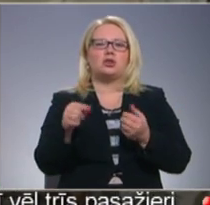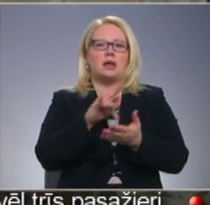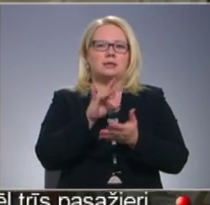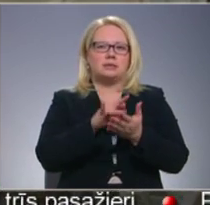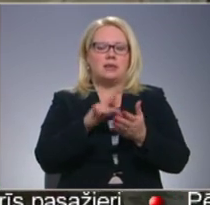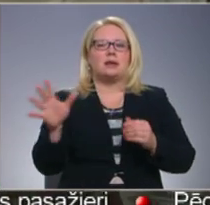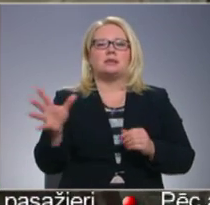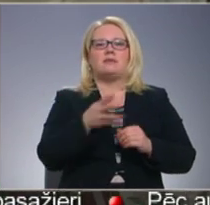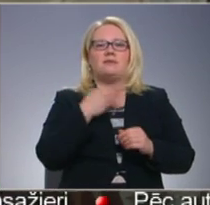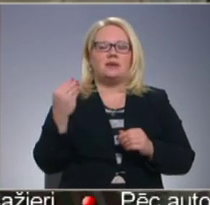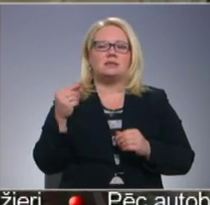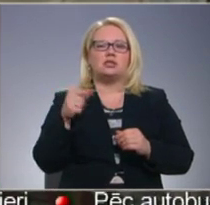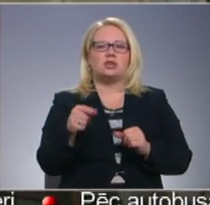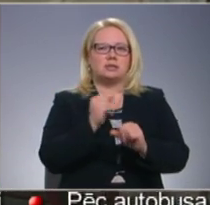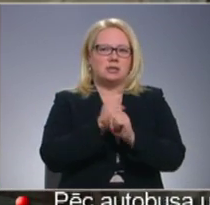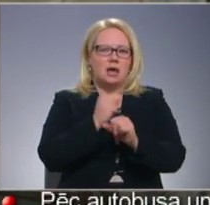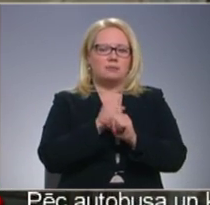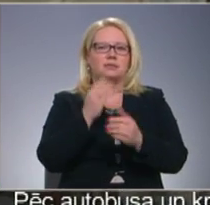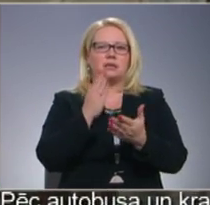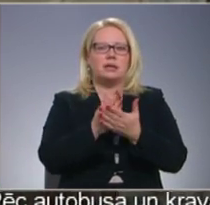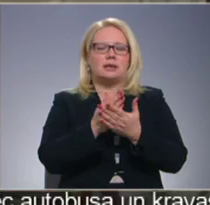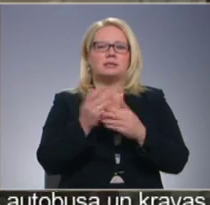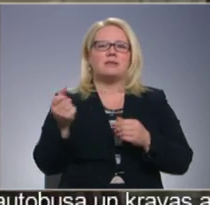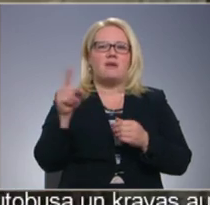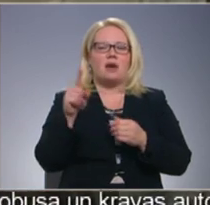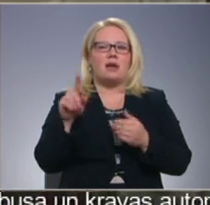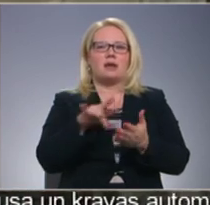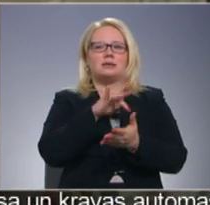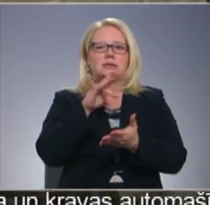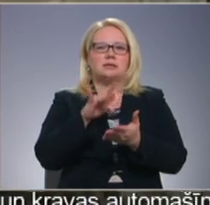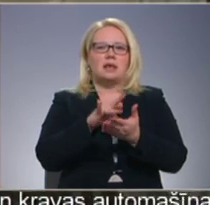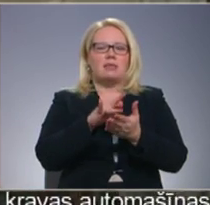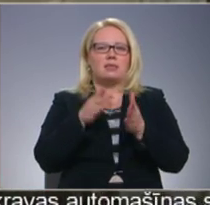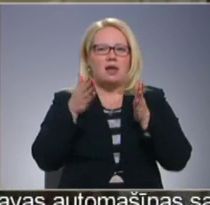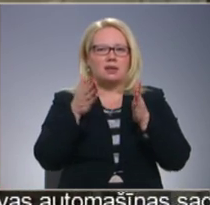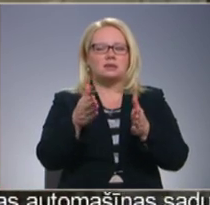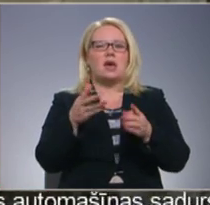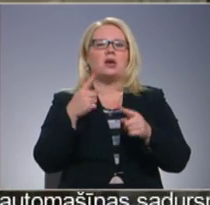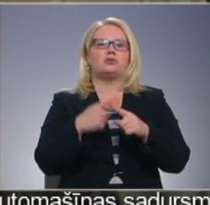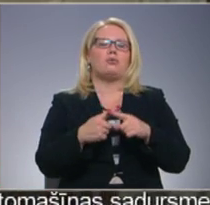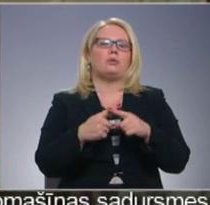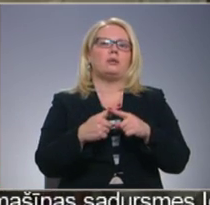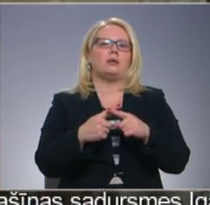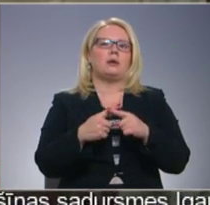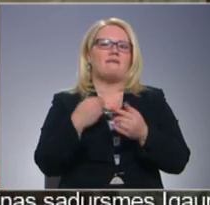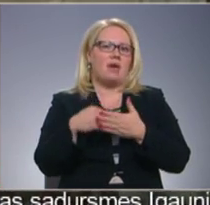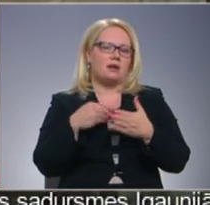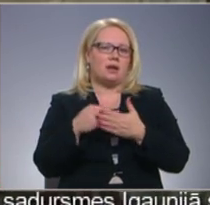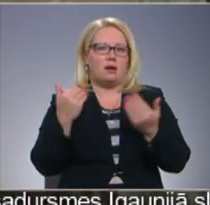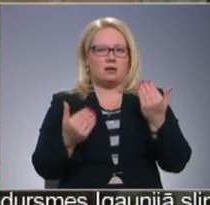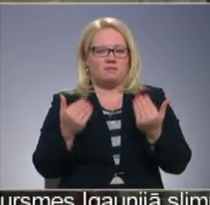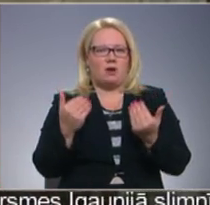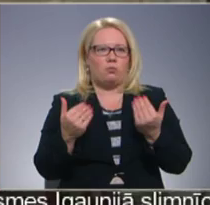tad viss šis darbs tiks vairāk centralizēts un tāds nu, varbūt vērtīgāks,